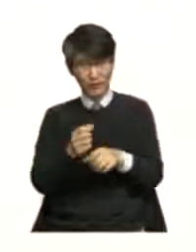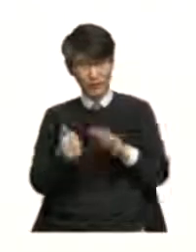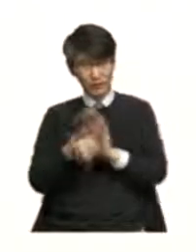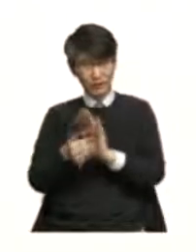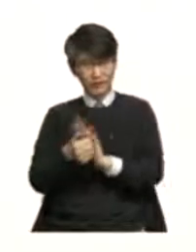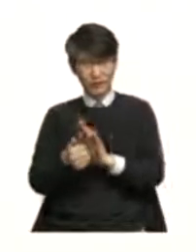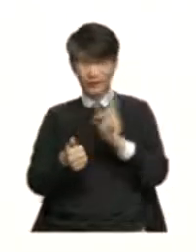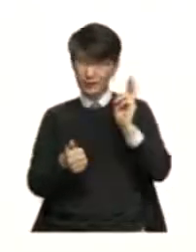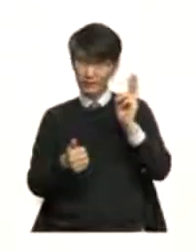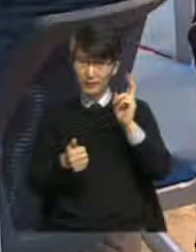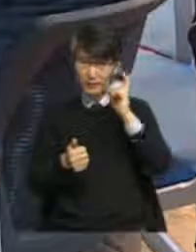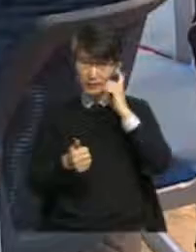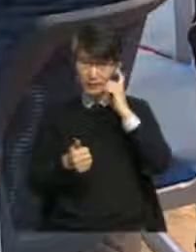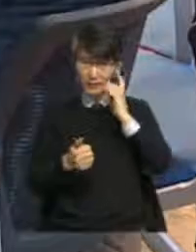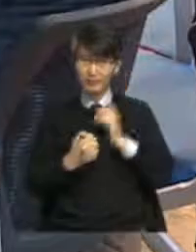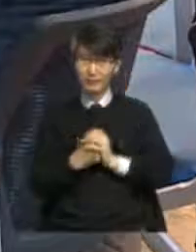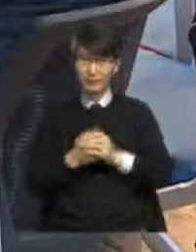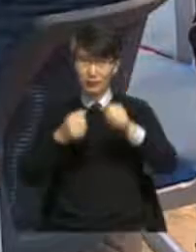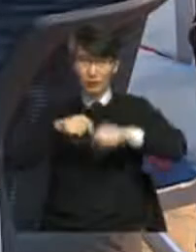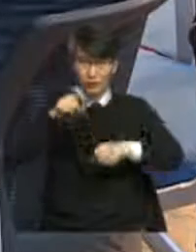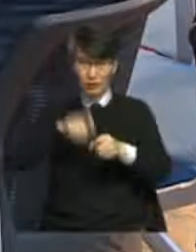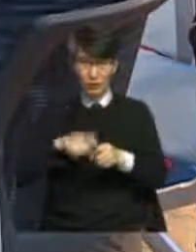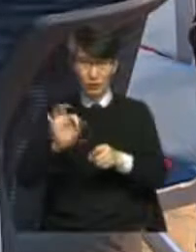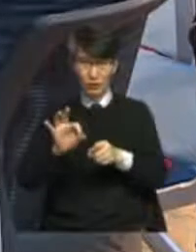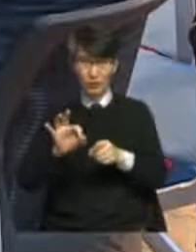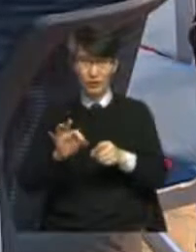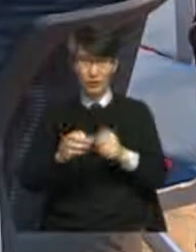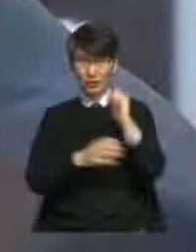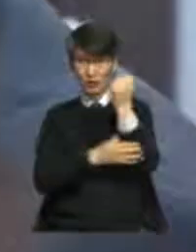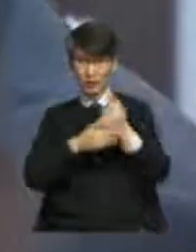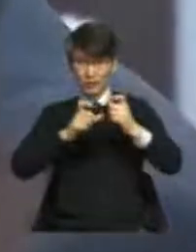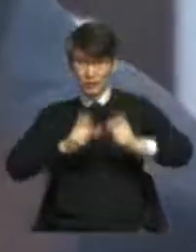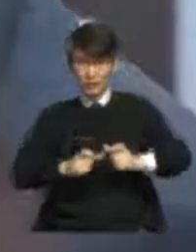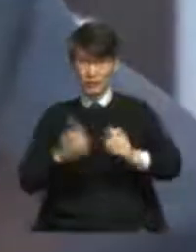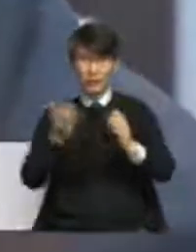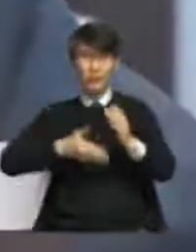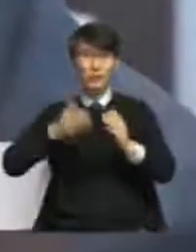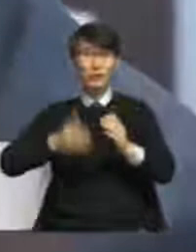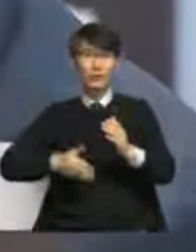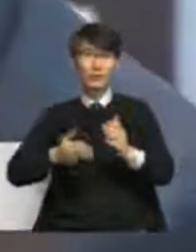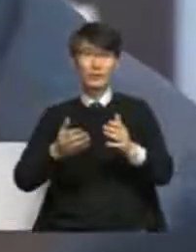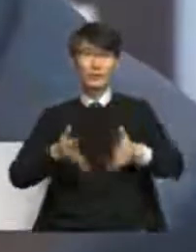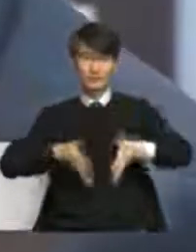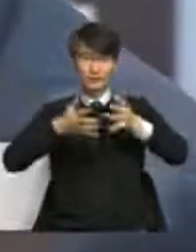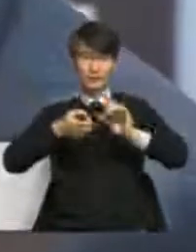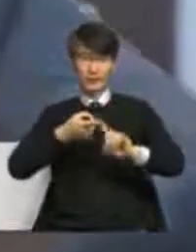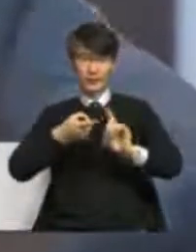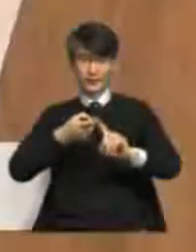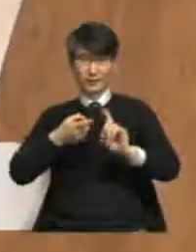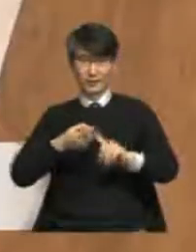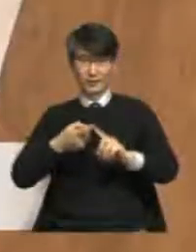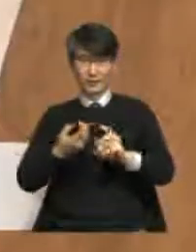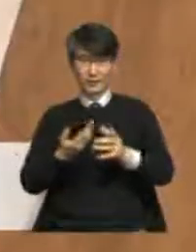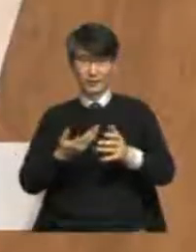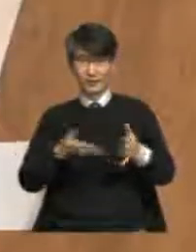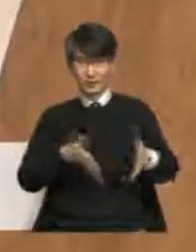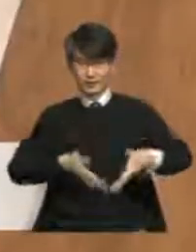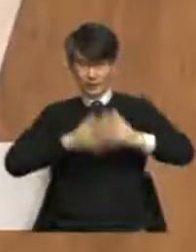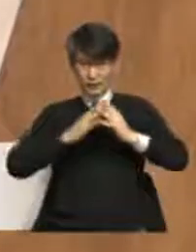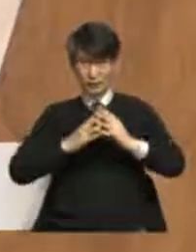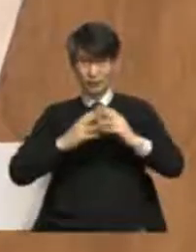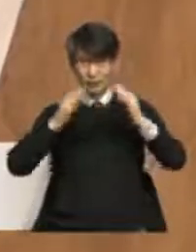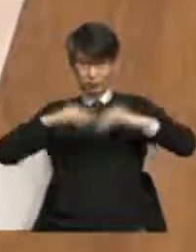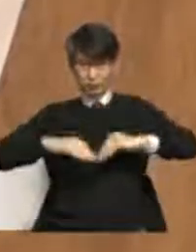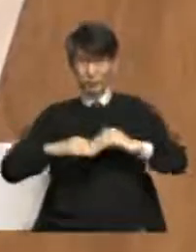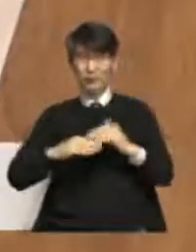하지 되지 않을까. 구체적으로 기금은 노후 지역의 주민 공동 이용 시설과 같은 앵커 시설 설치와 운영,